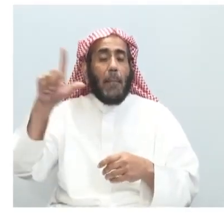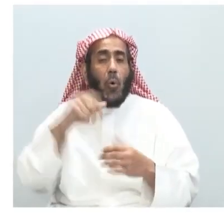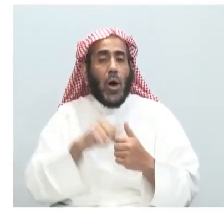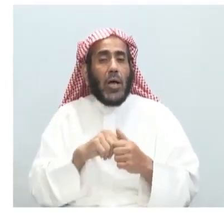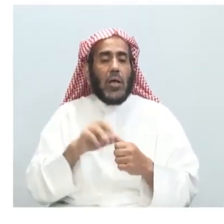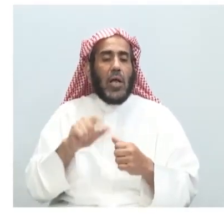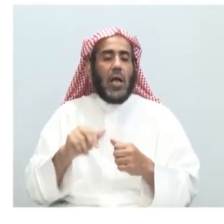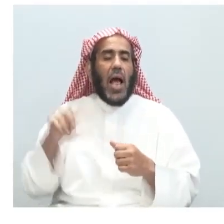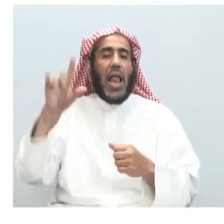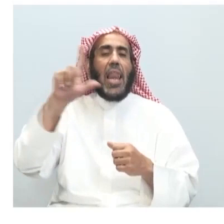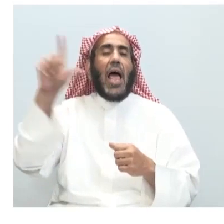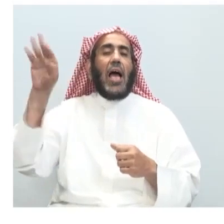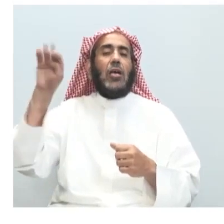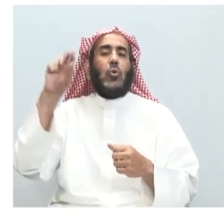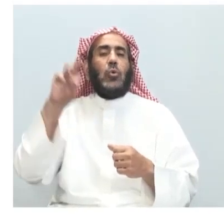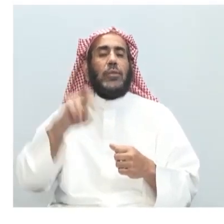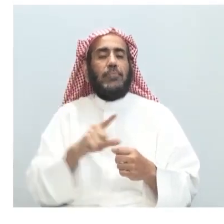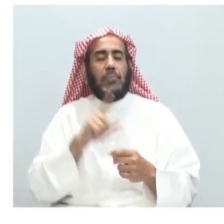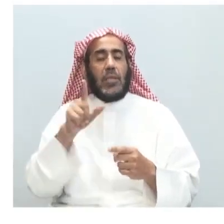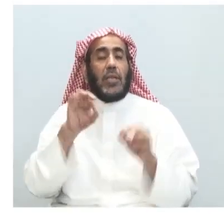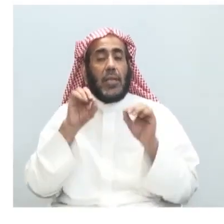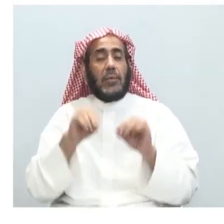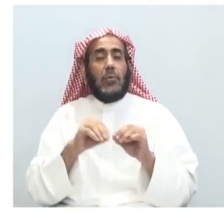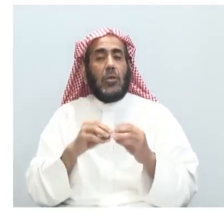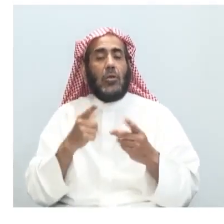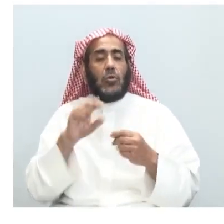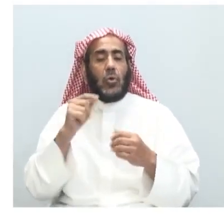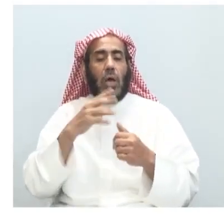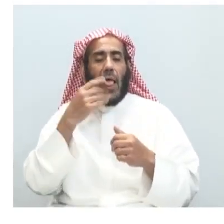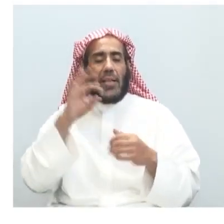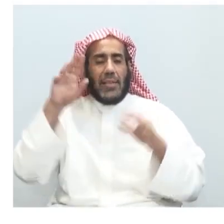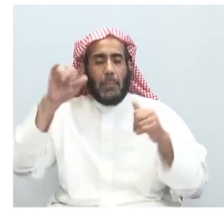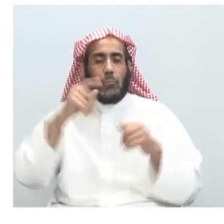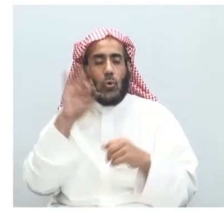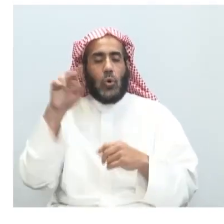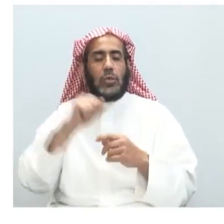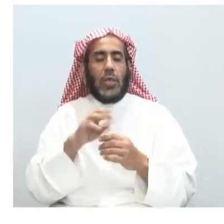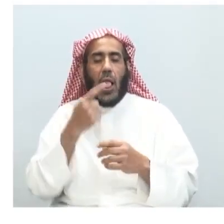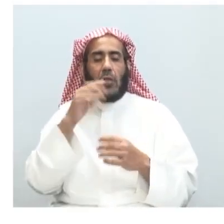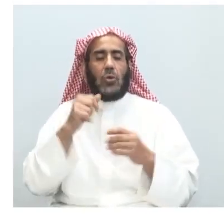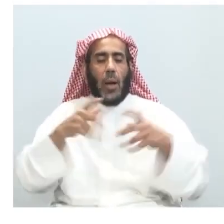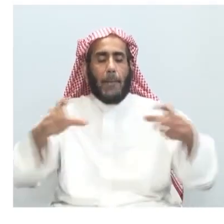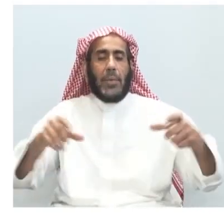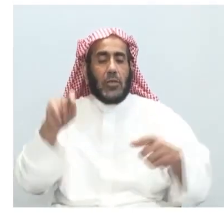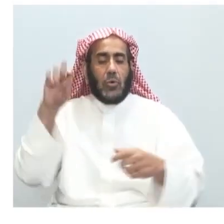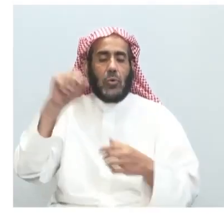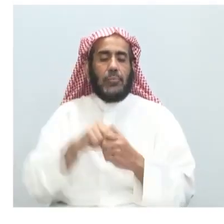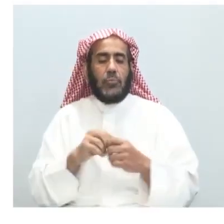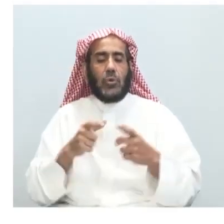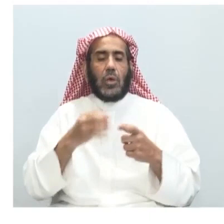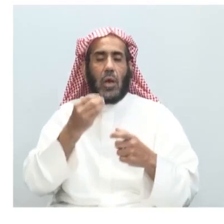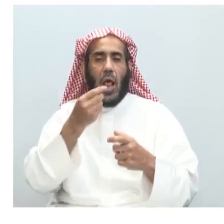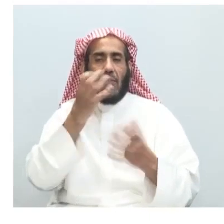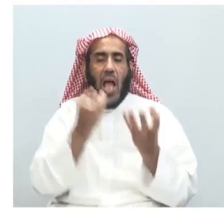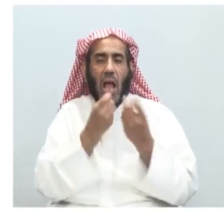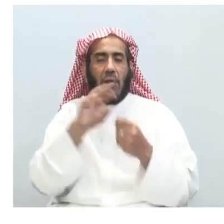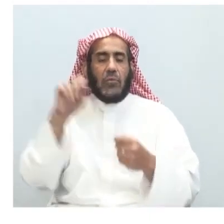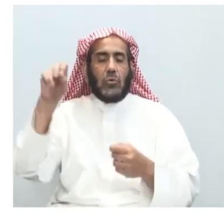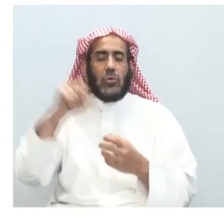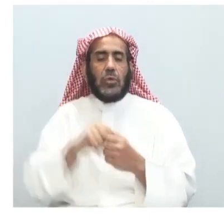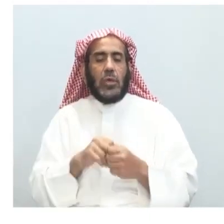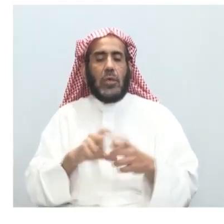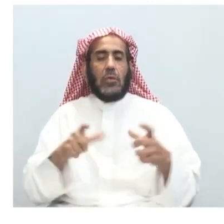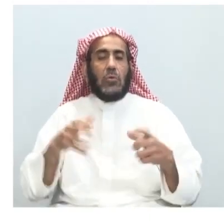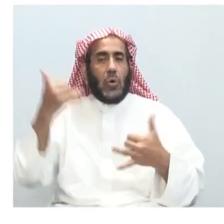هو اللاكتوز اذا لدينا سكر الدم جلوكوز سكر المائده سكروز سكر الفاكهه